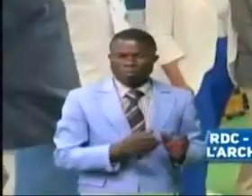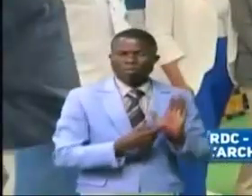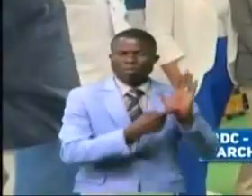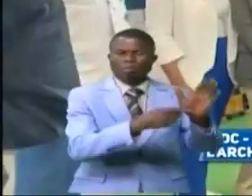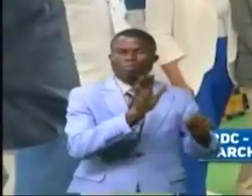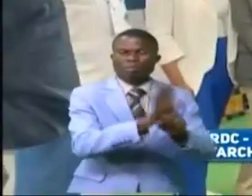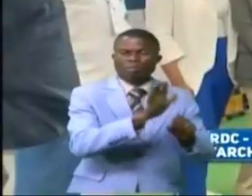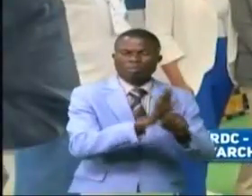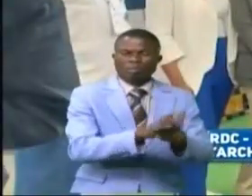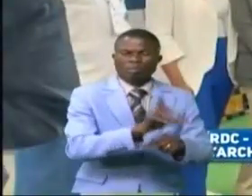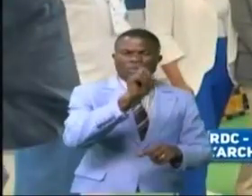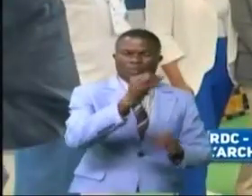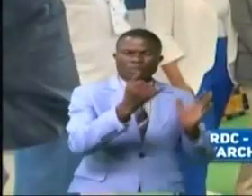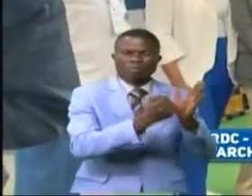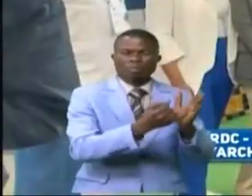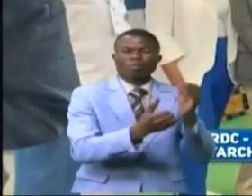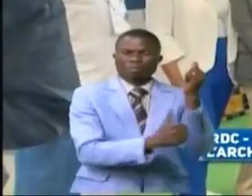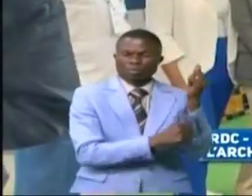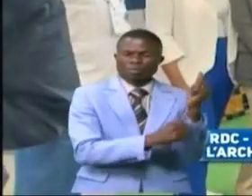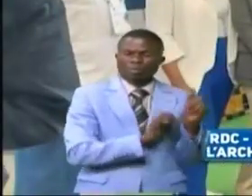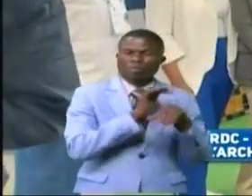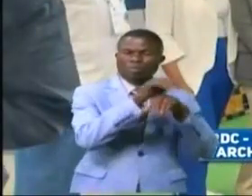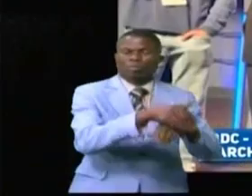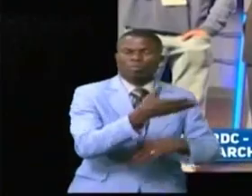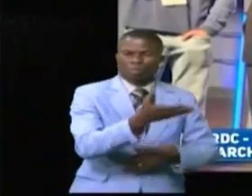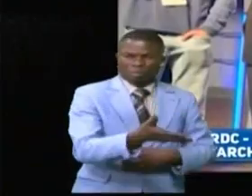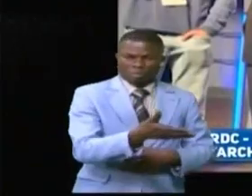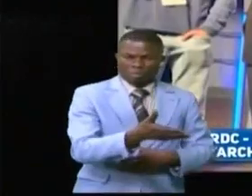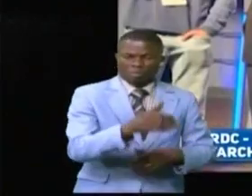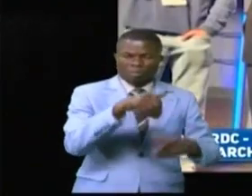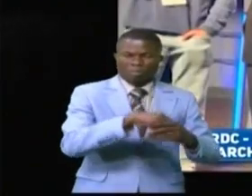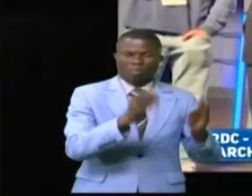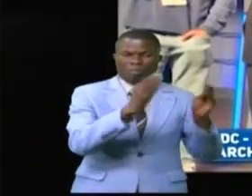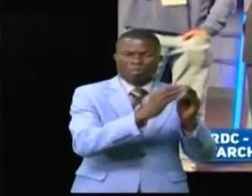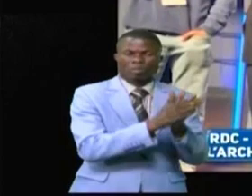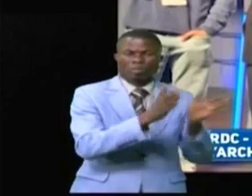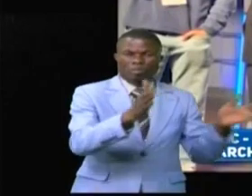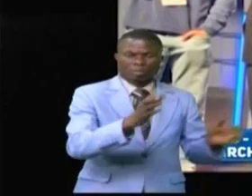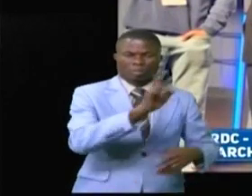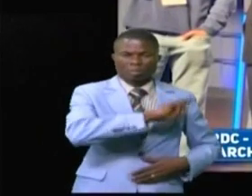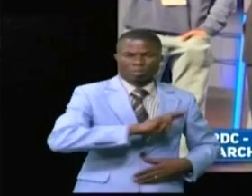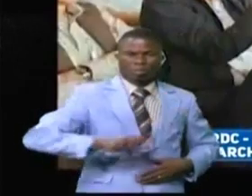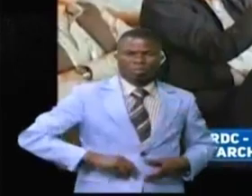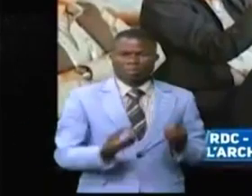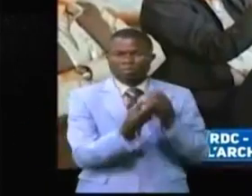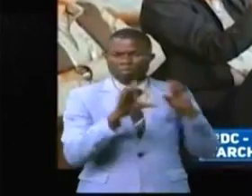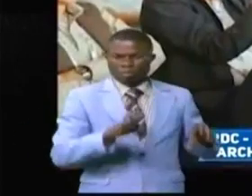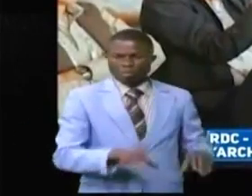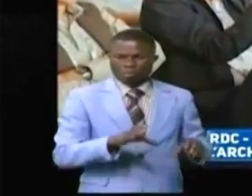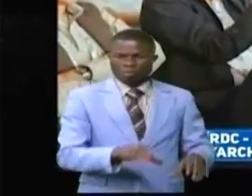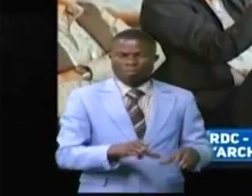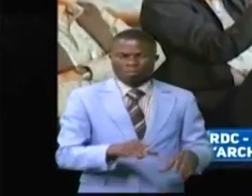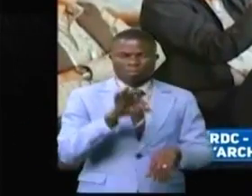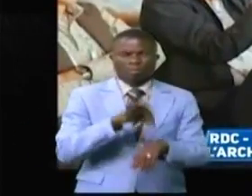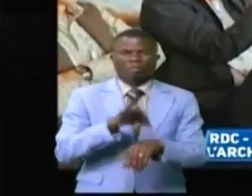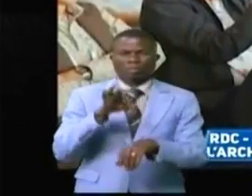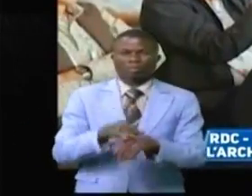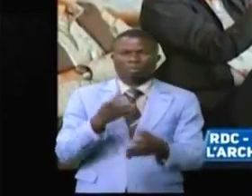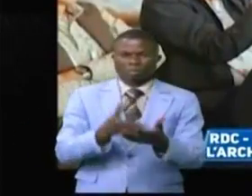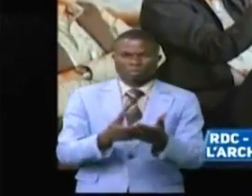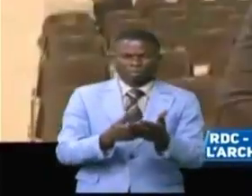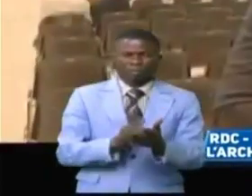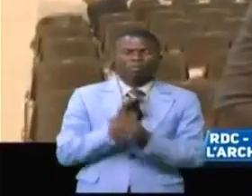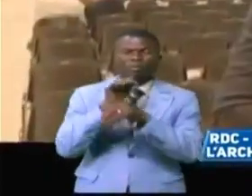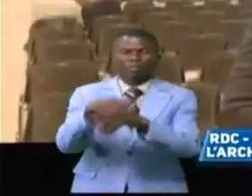représentée, a pris part active à ces deux épisodes. Au cours de l'Assemblée générale, la République démocratique du Congo a eu le privilège de